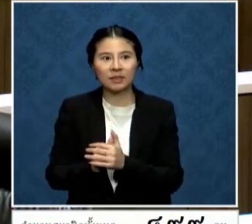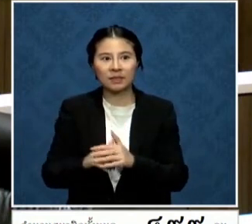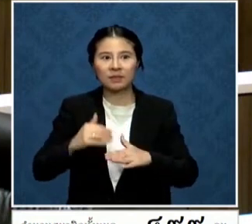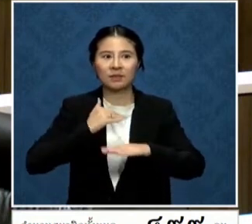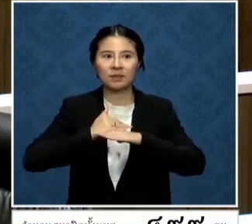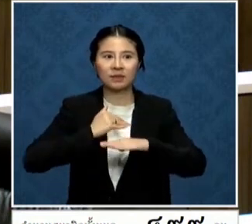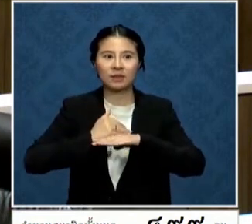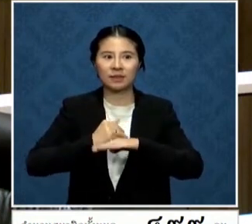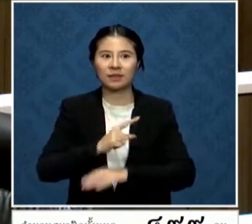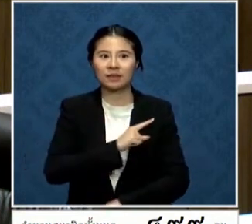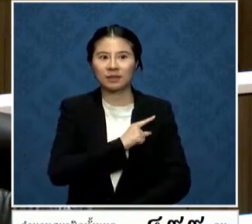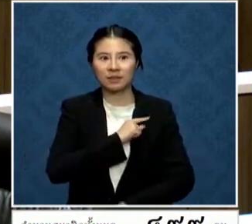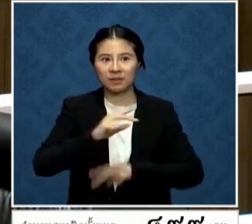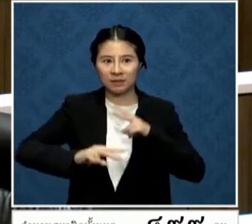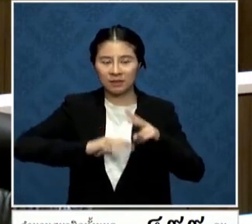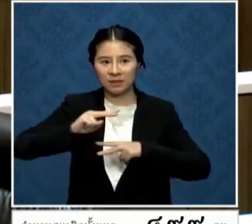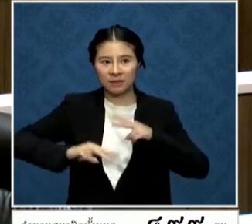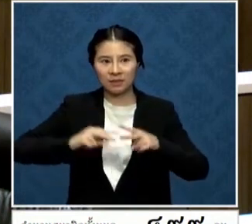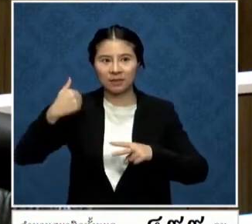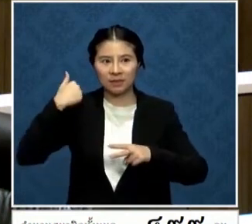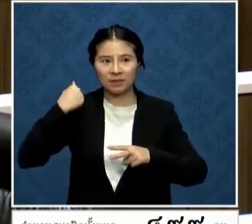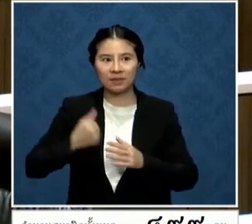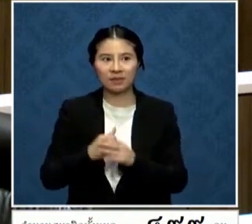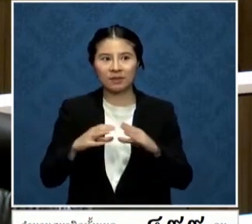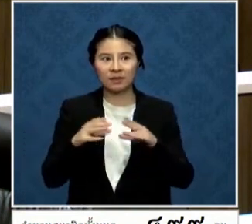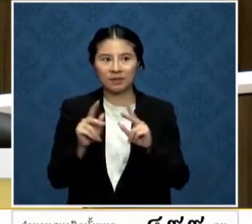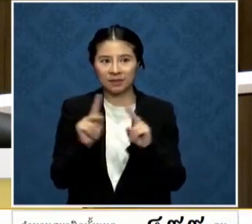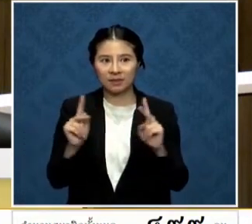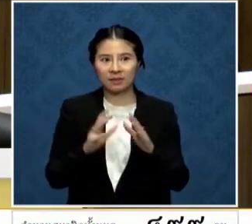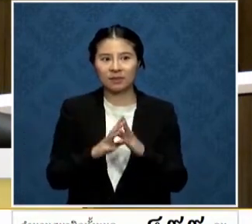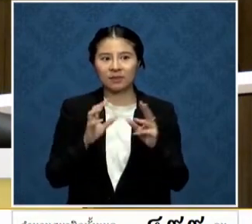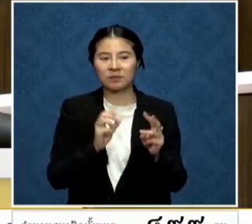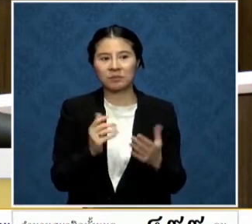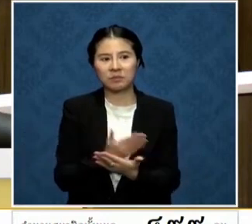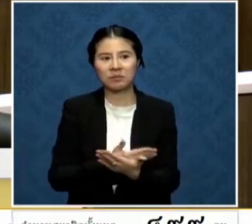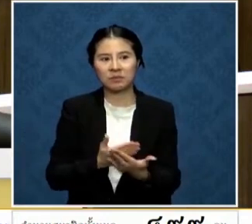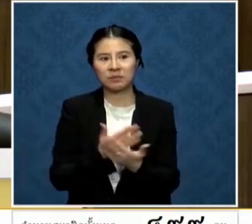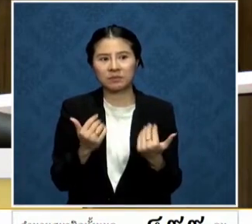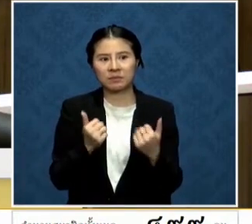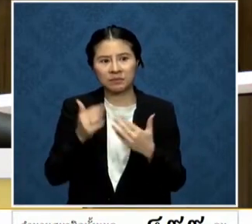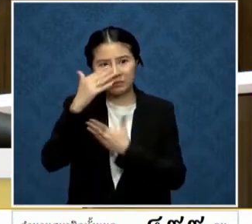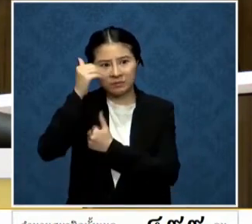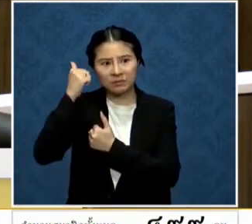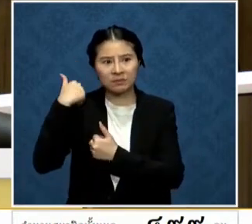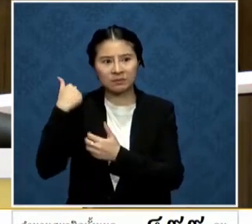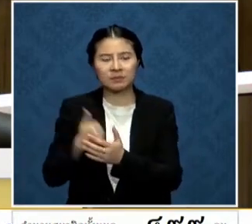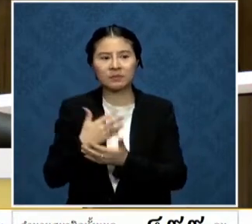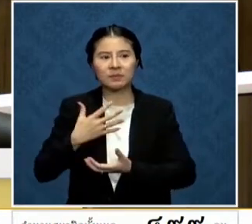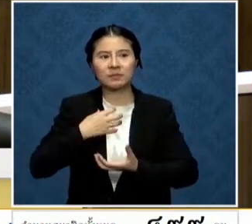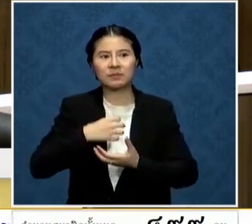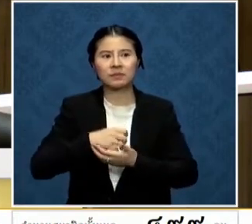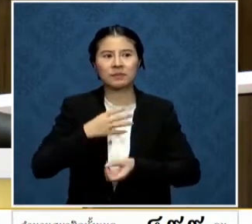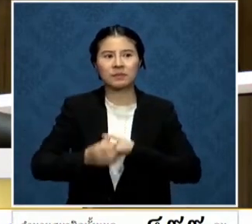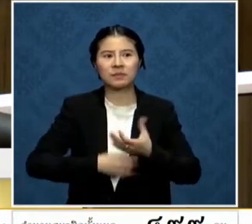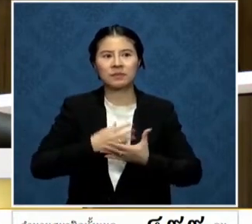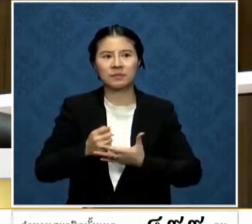หน้าที่ของตัวเองกันซะทีก็ก็กกรรมาธิการวิสามัญลองลองเอาไปพิจารณาดูนะครับผมว่าน่าสนใจคือที่ผมต้องขออภิปรายเพราะอย่างงี้